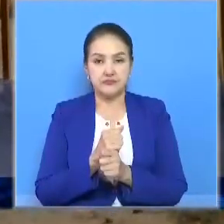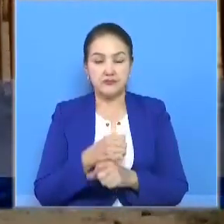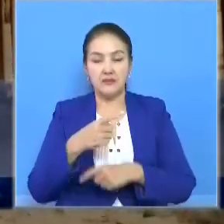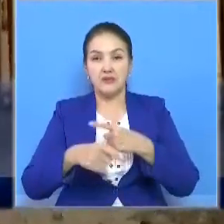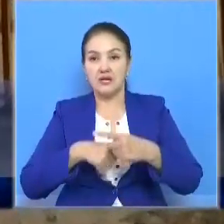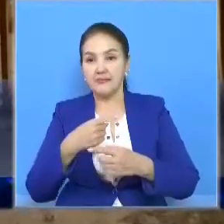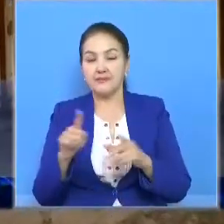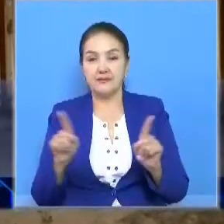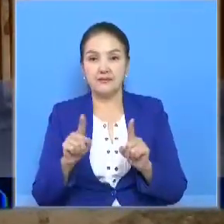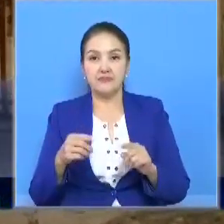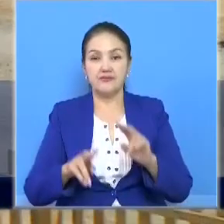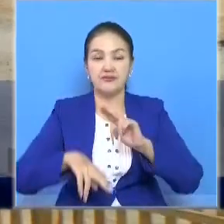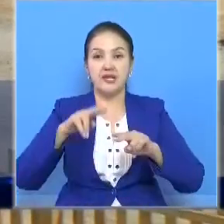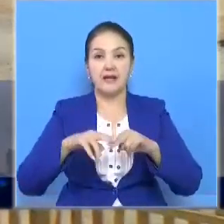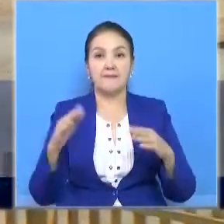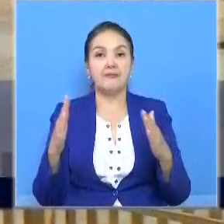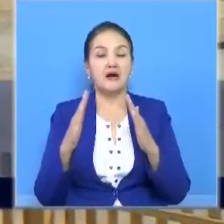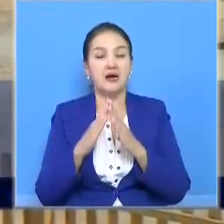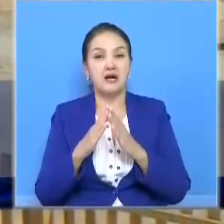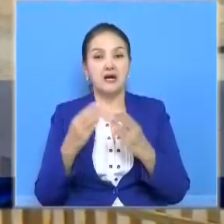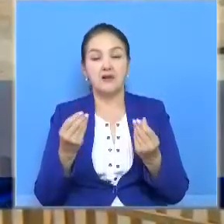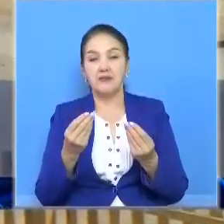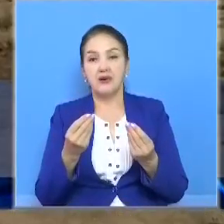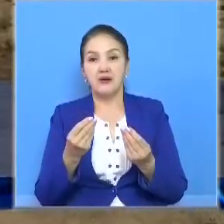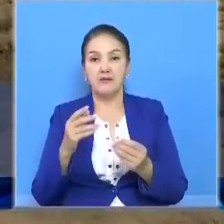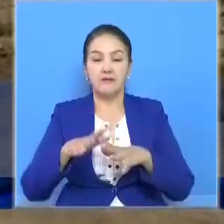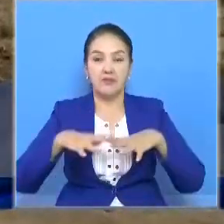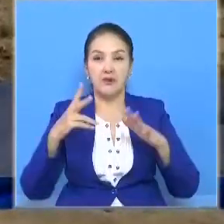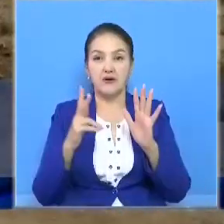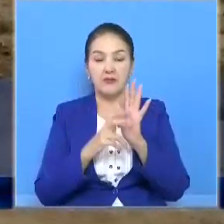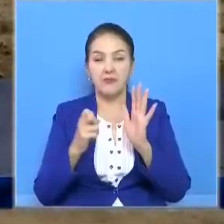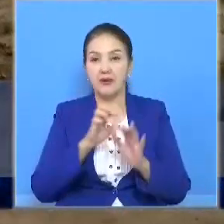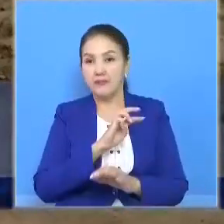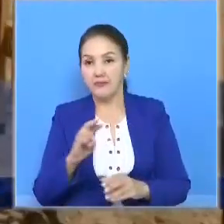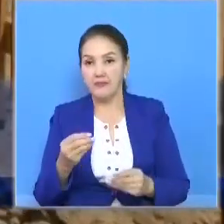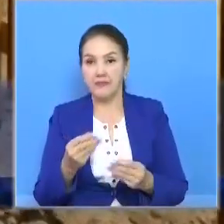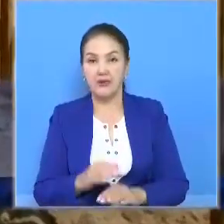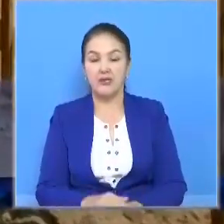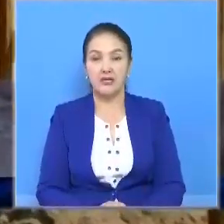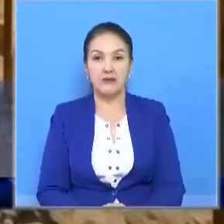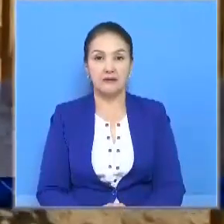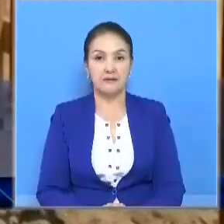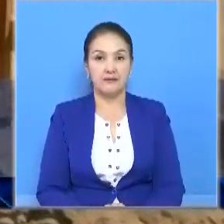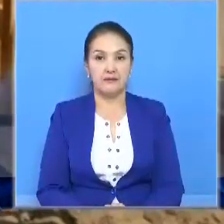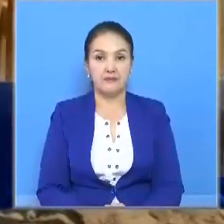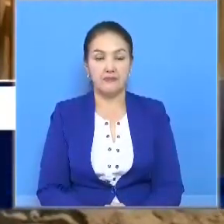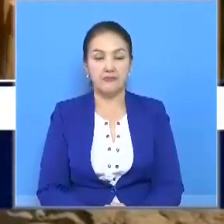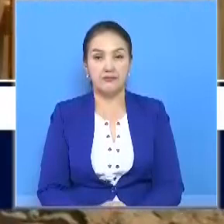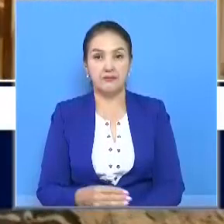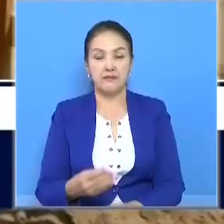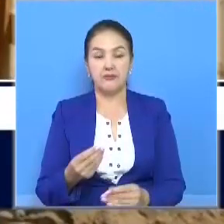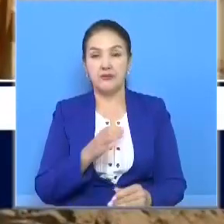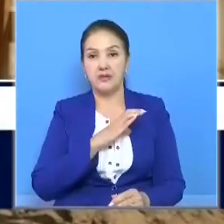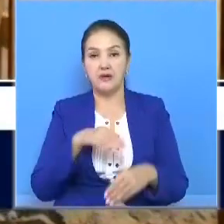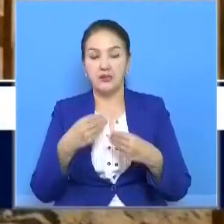Следует отметить, что на строительство данных объектов из бюджета выделено более 800 миллионов тенге. Из бюджетного